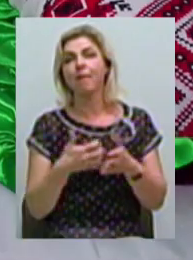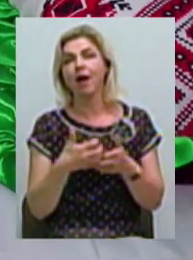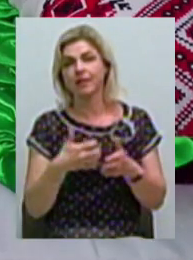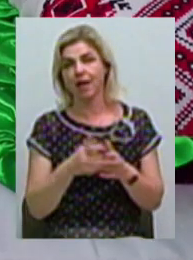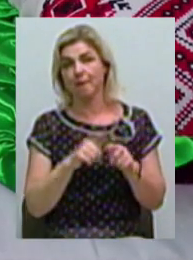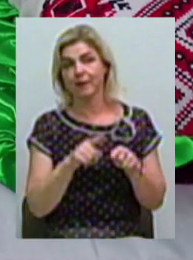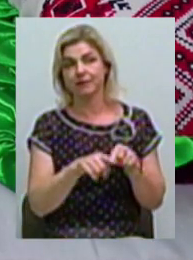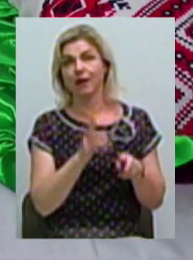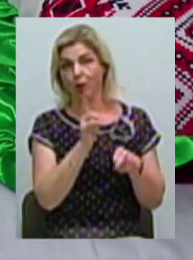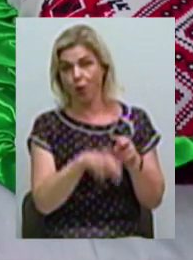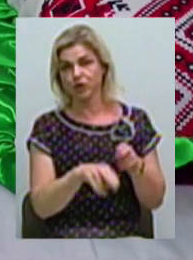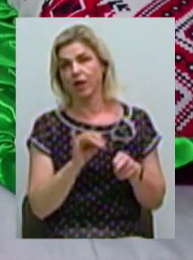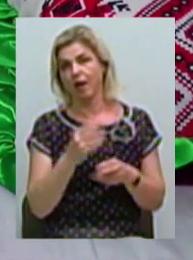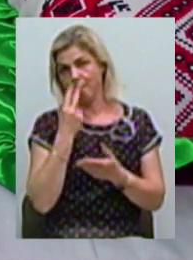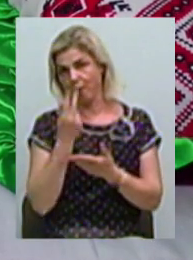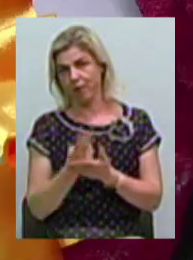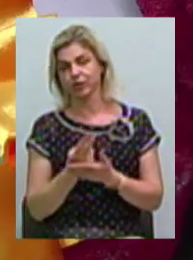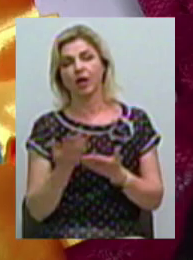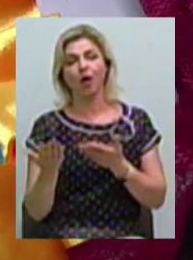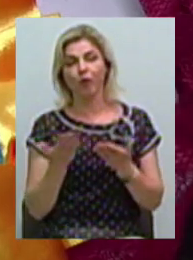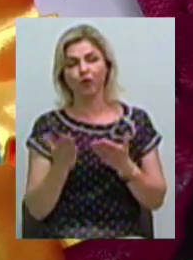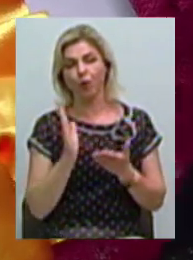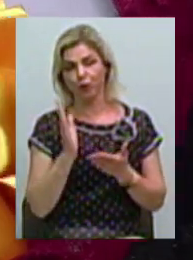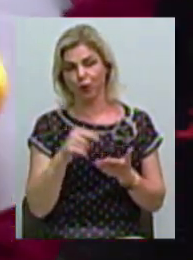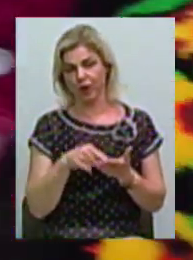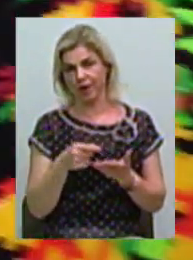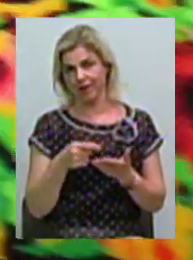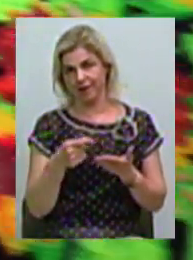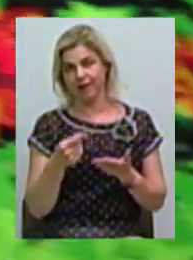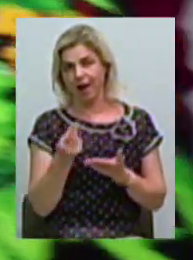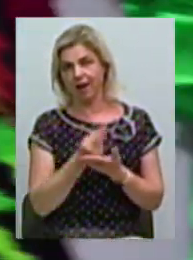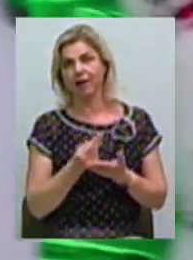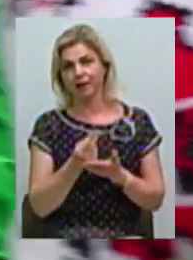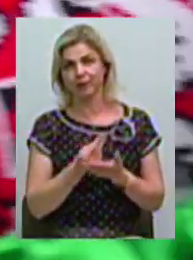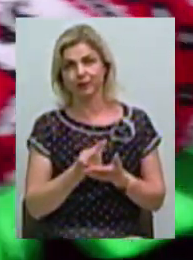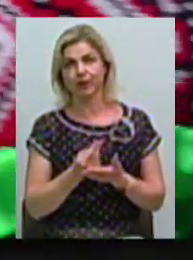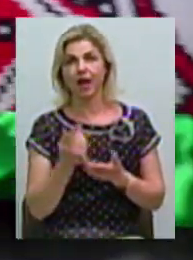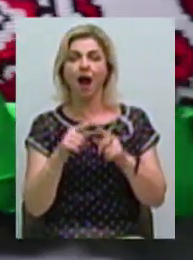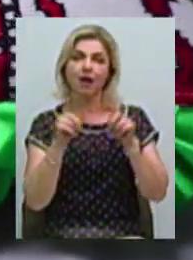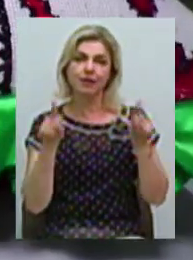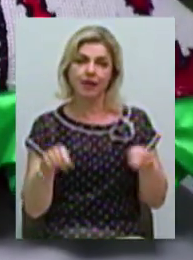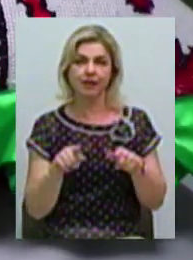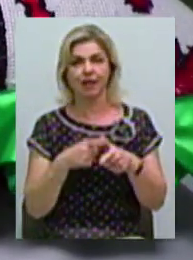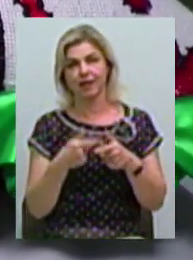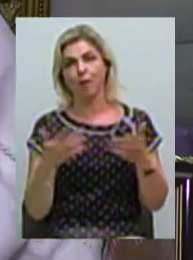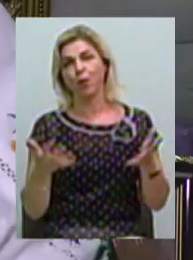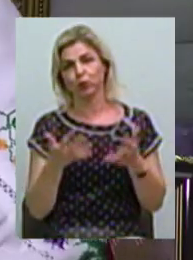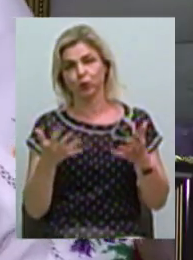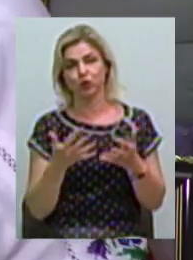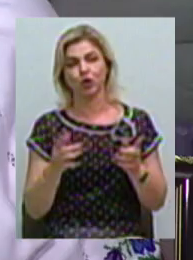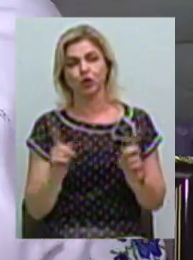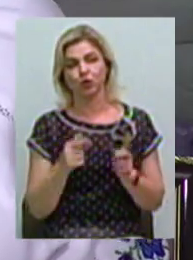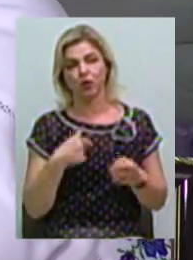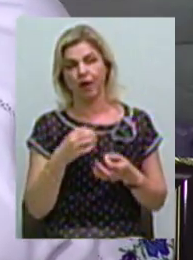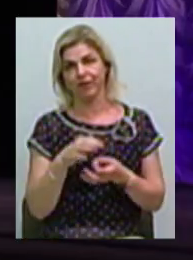швидше закінчити і побачити, який з нього вийде чи картина, чи подушечка вишита, що я